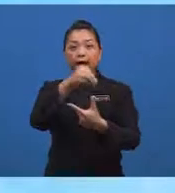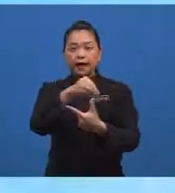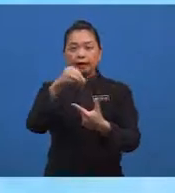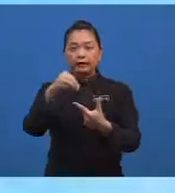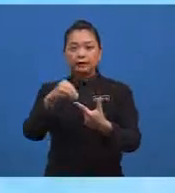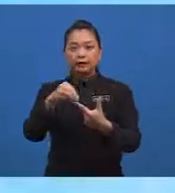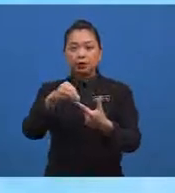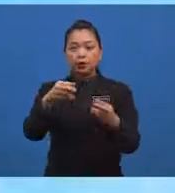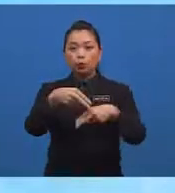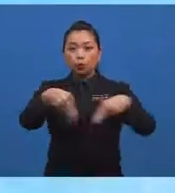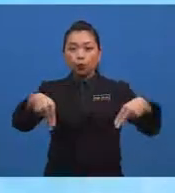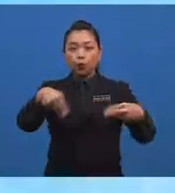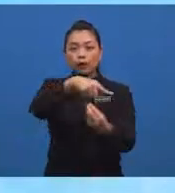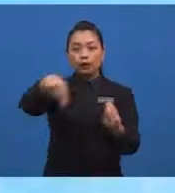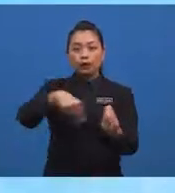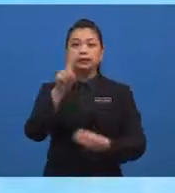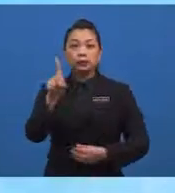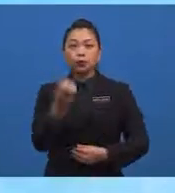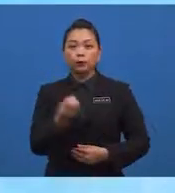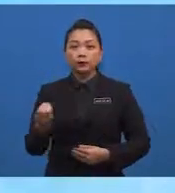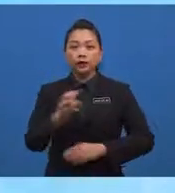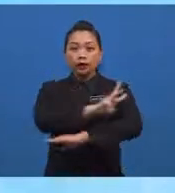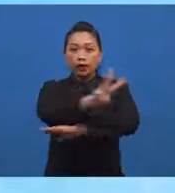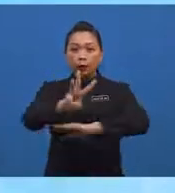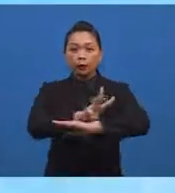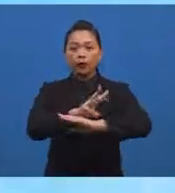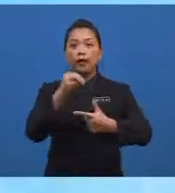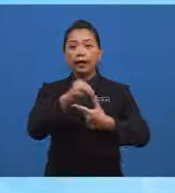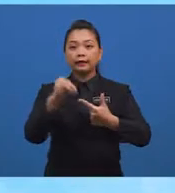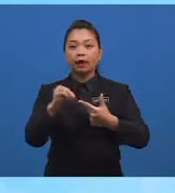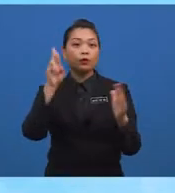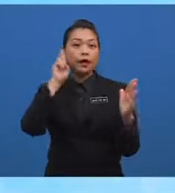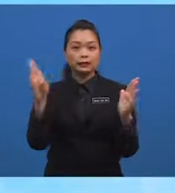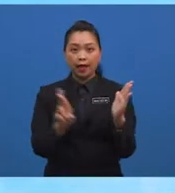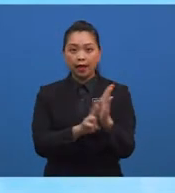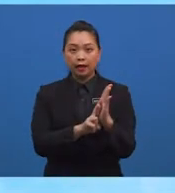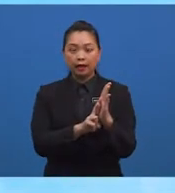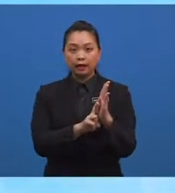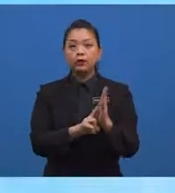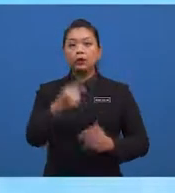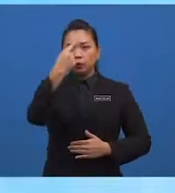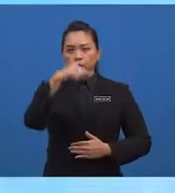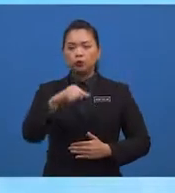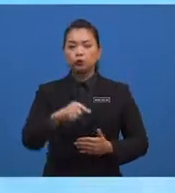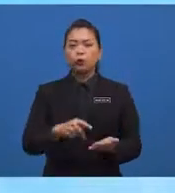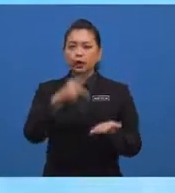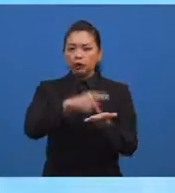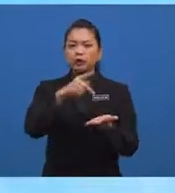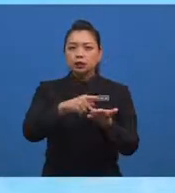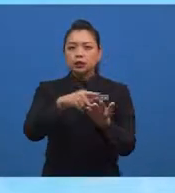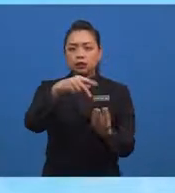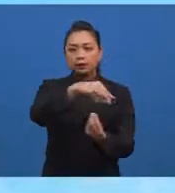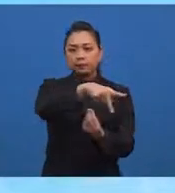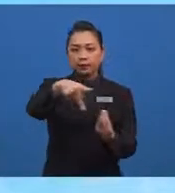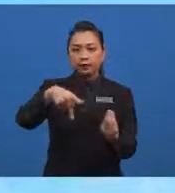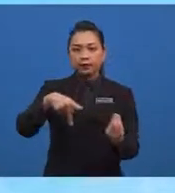lilit sesuatu objek, kawasan atau rajah. Untuk mengira perimeter,